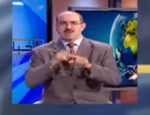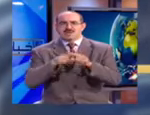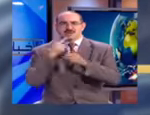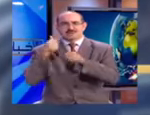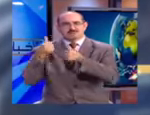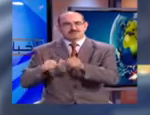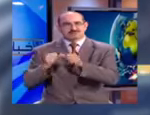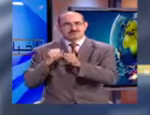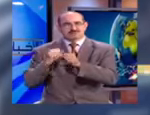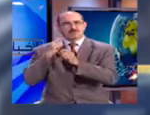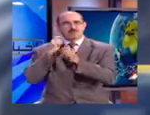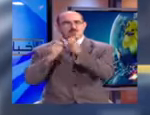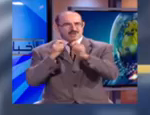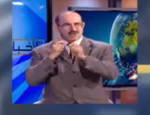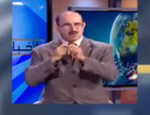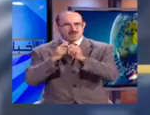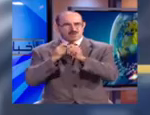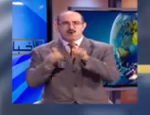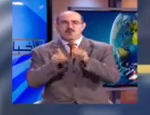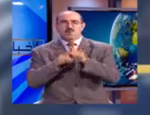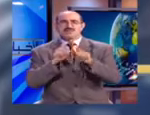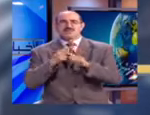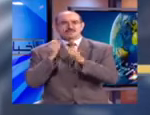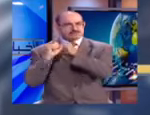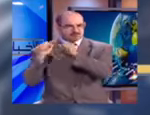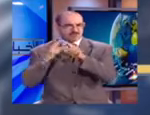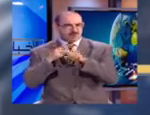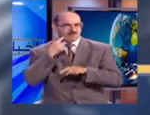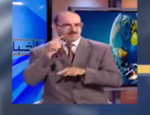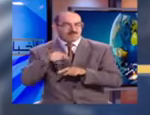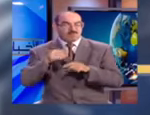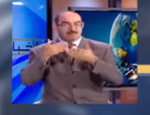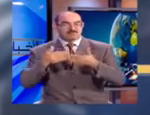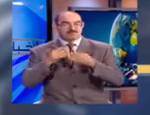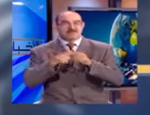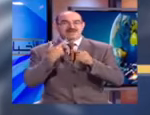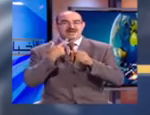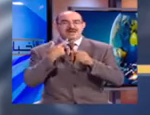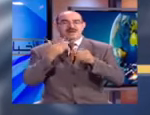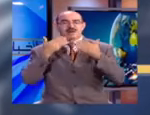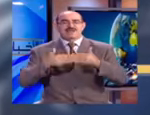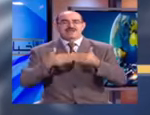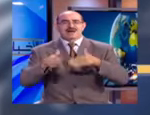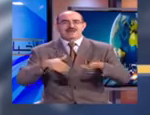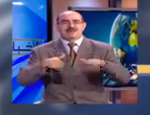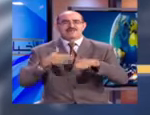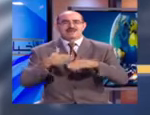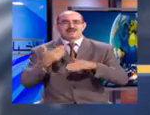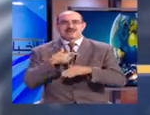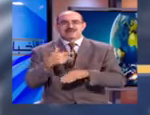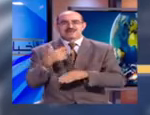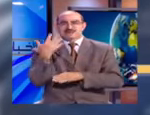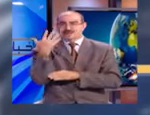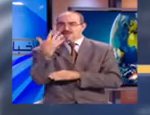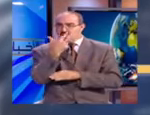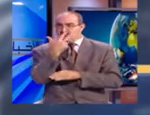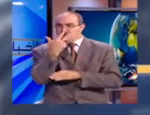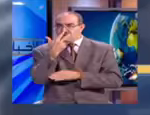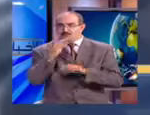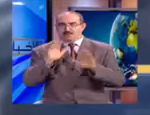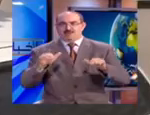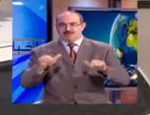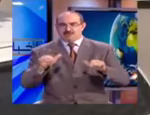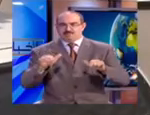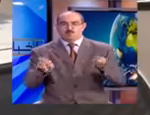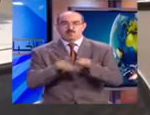بالحجر الجزئي المنزلي والتي يجب أن توقف أنشطتها على الساعة 3 زوالا. إجراءات التمديد شملت